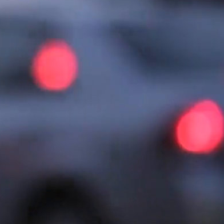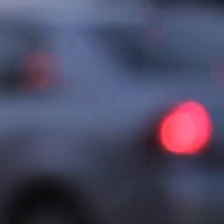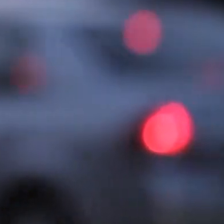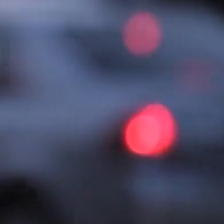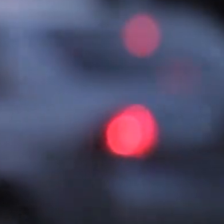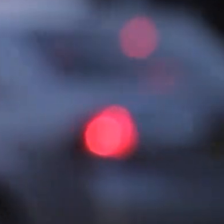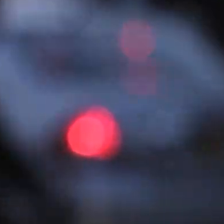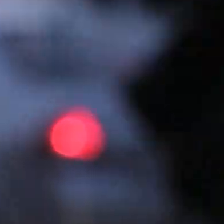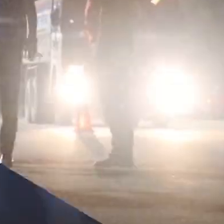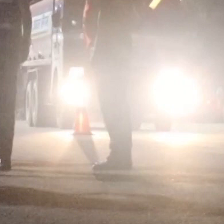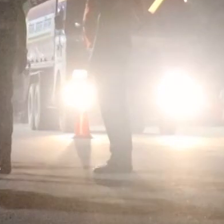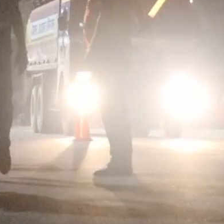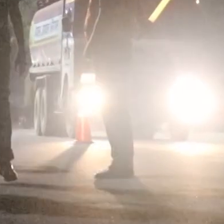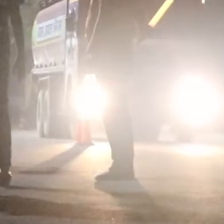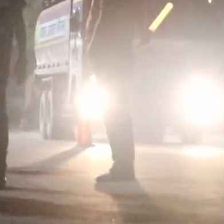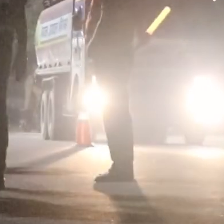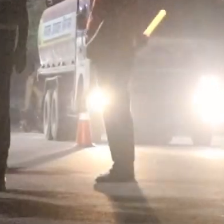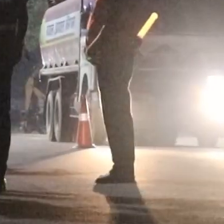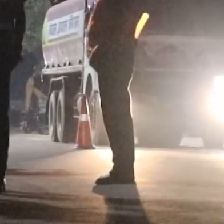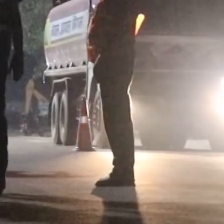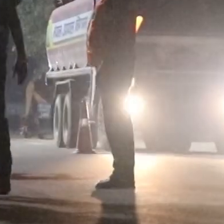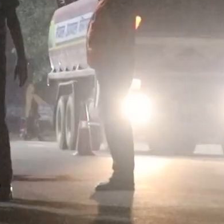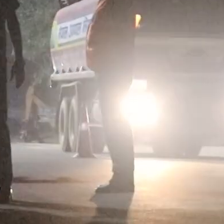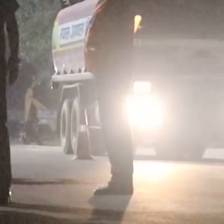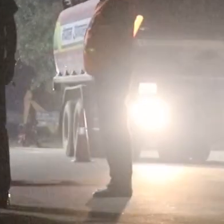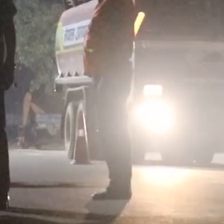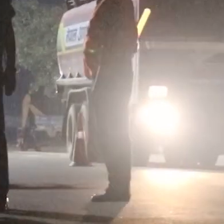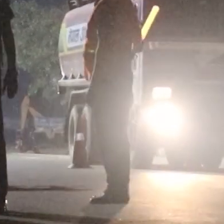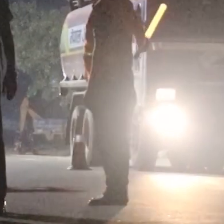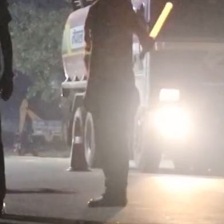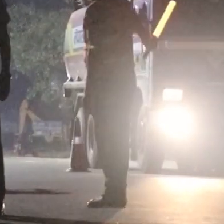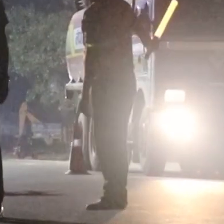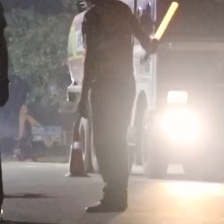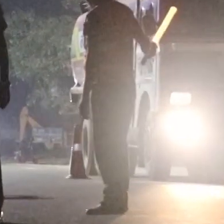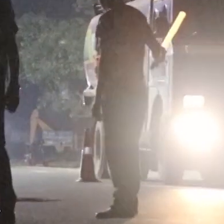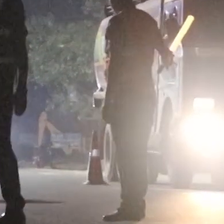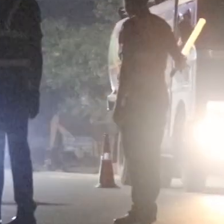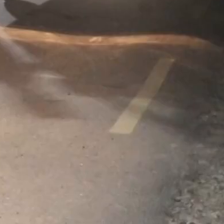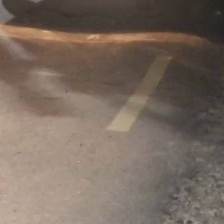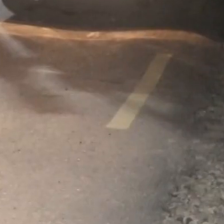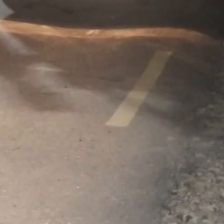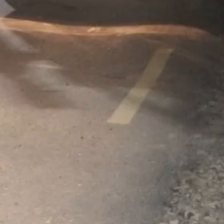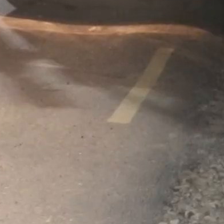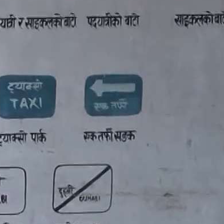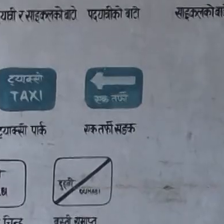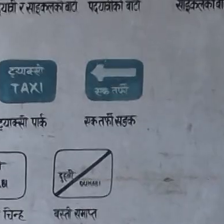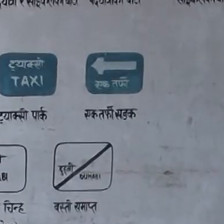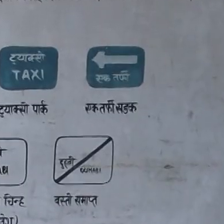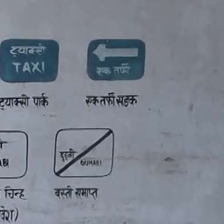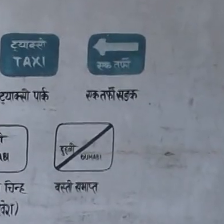हिँड्दा सगभर फुटपाथको प्रयोग गरौँ। रातिको समयमा अरू सवारी साधनलाई बाधा हुने गरी हाइलाइटको प्रयोग